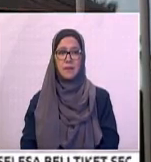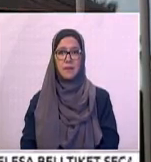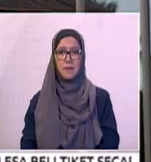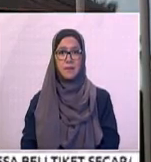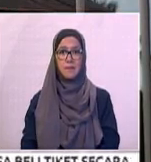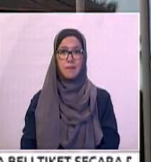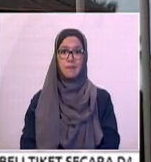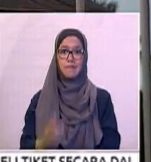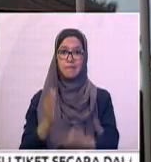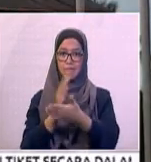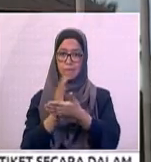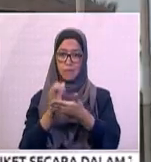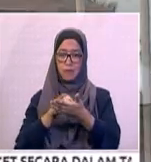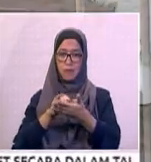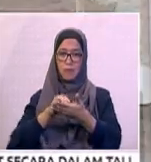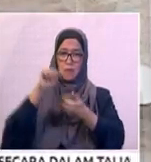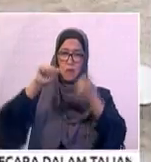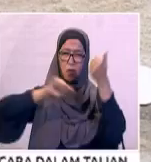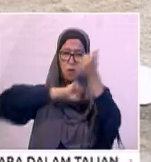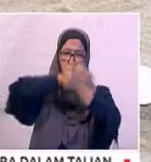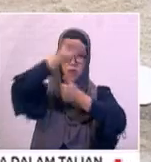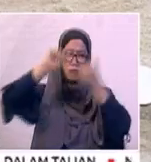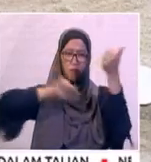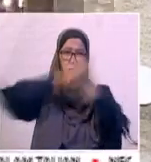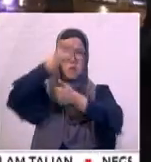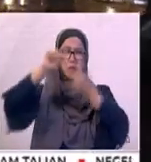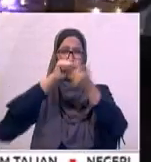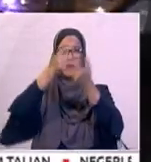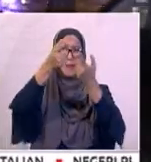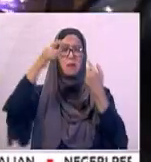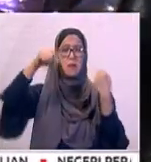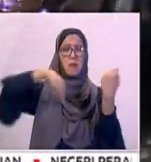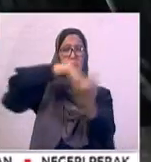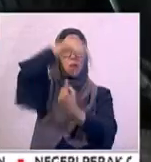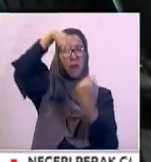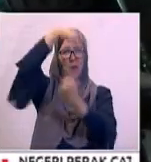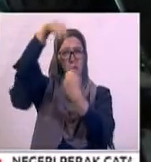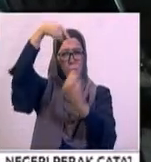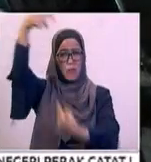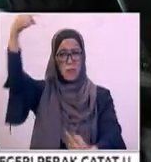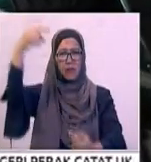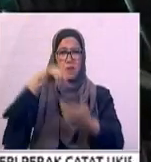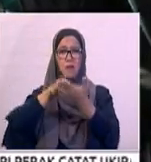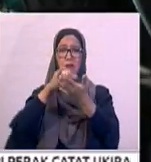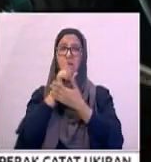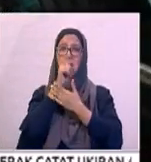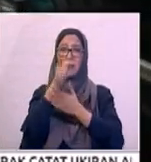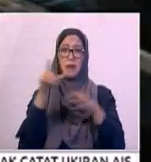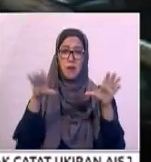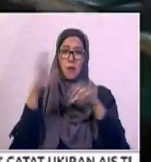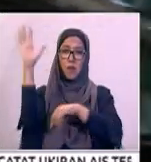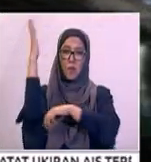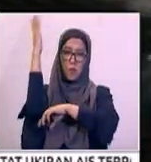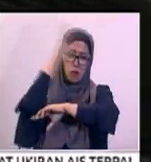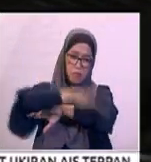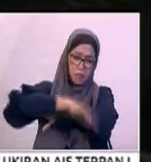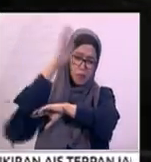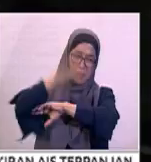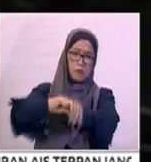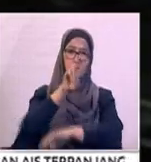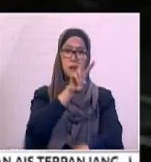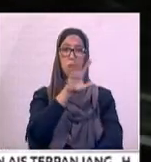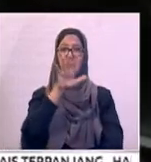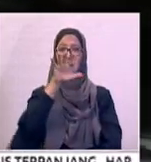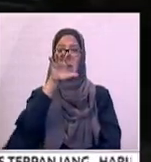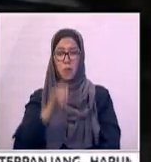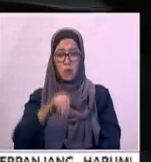Baik, sementara itu angin kuat yang dipercayai kesan taufan lekima itu menyebabkan pokok tumbang di 250 lokasi di